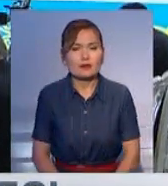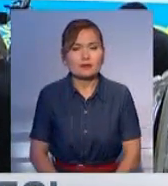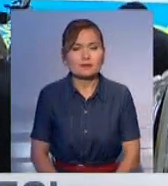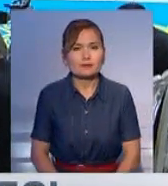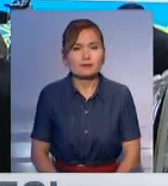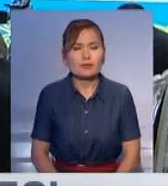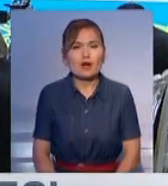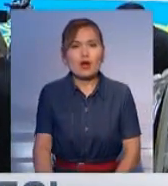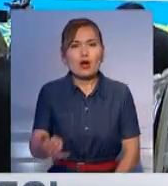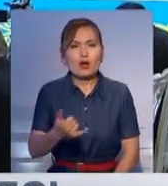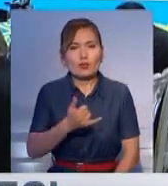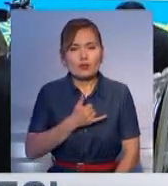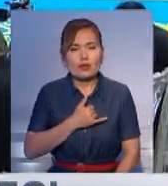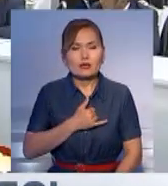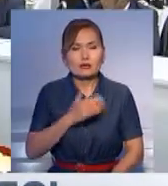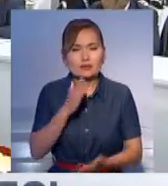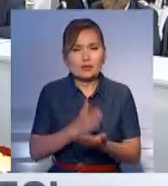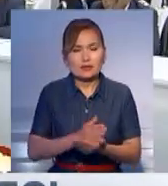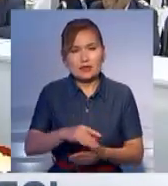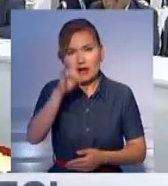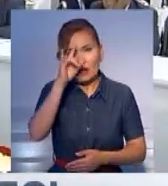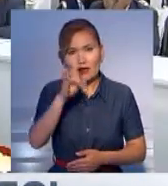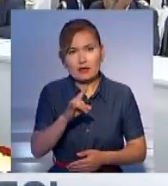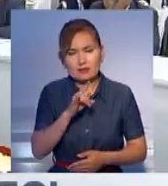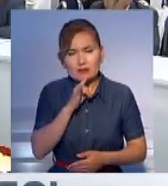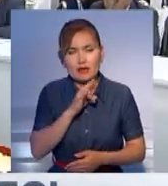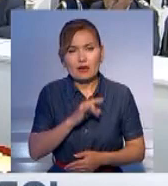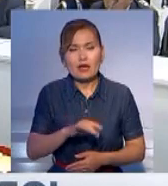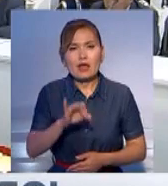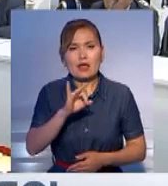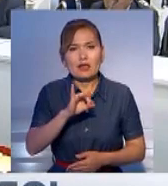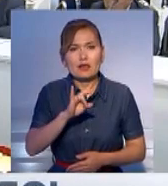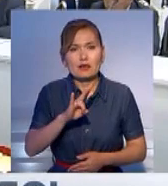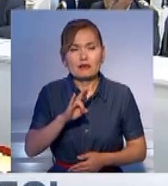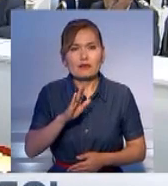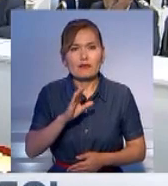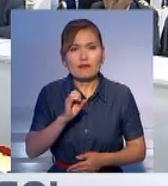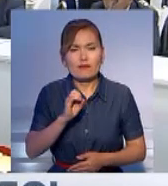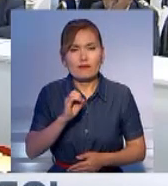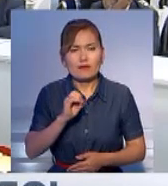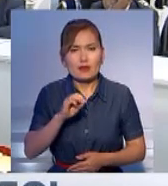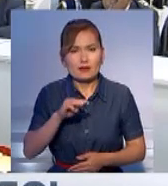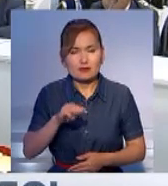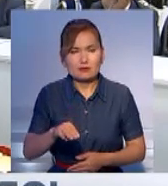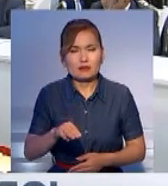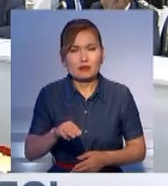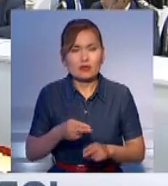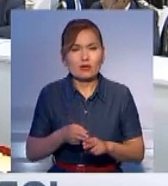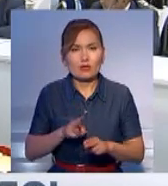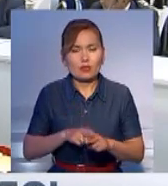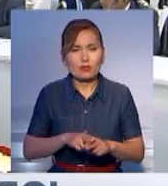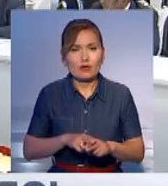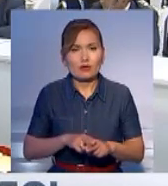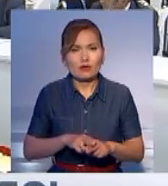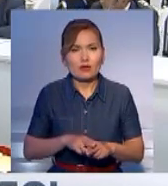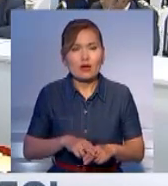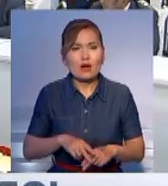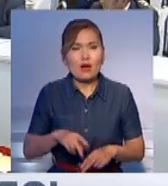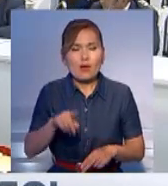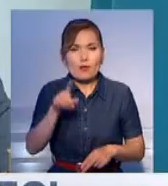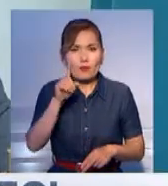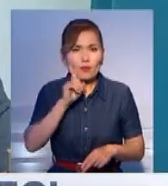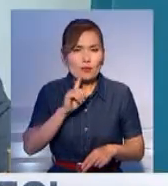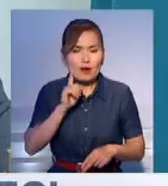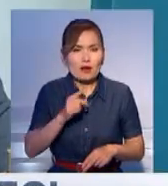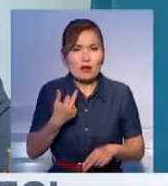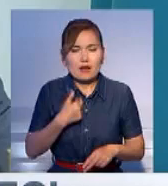У нас есть Қазақ инвест компания, да, Асқар Ұзақбаевич? Я пока что не дошел до его работы,